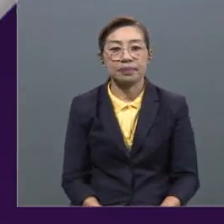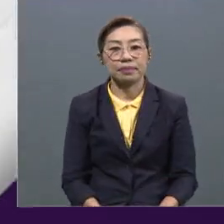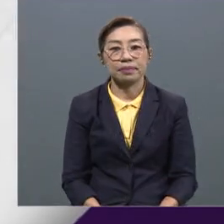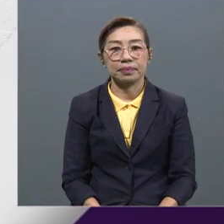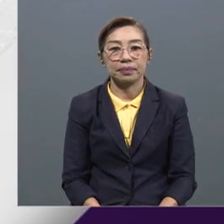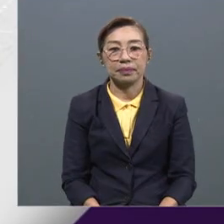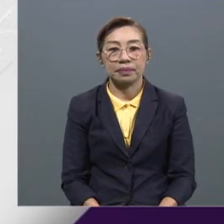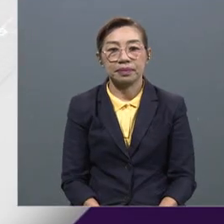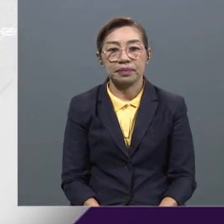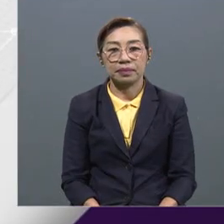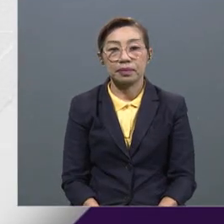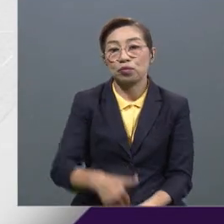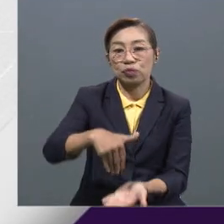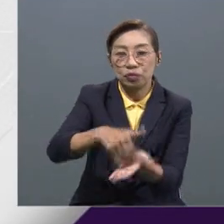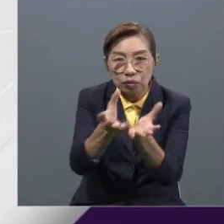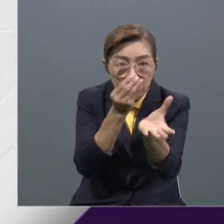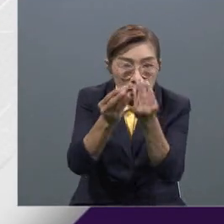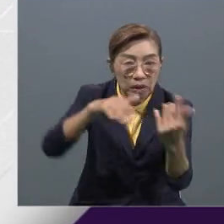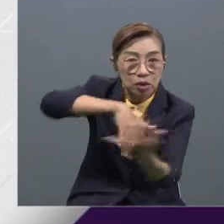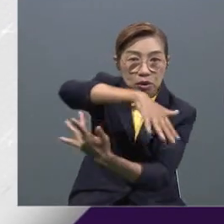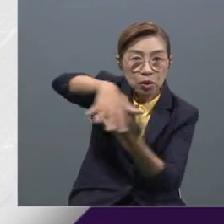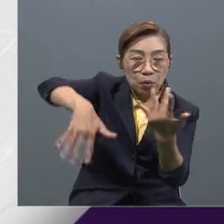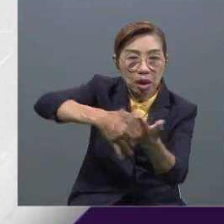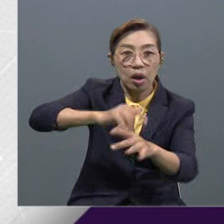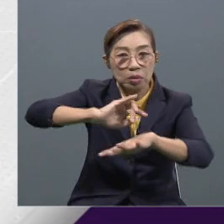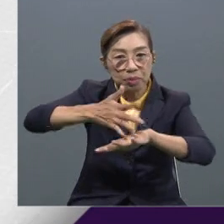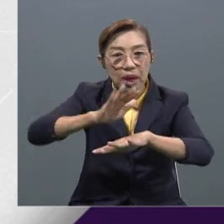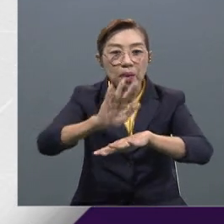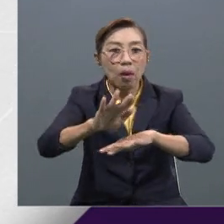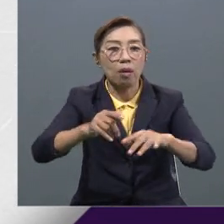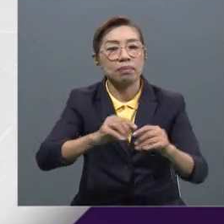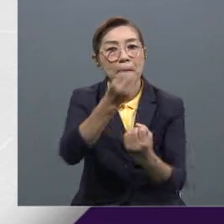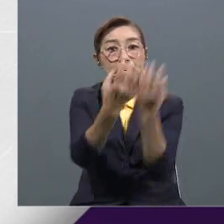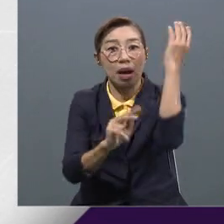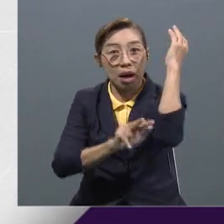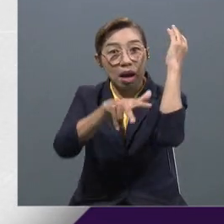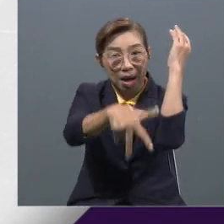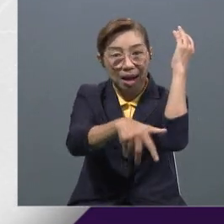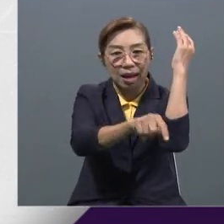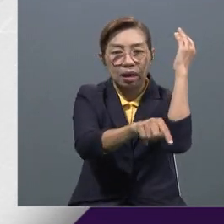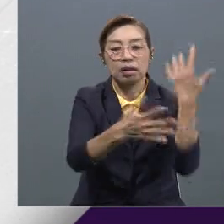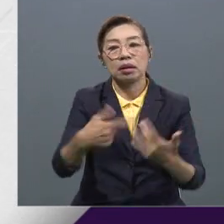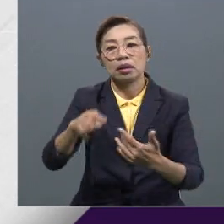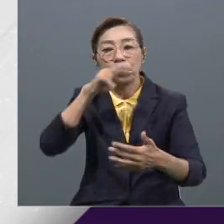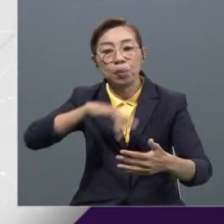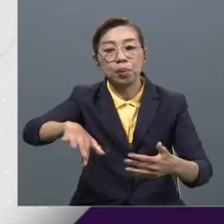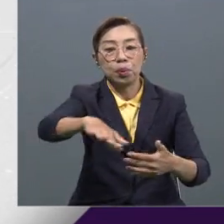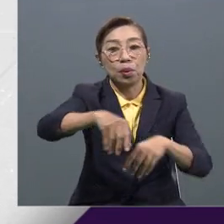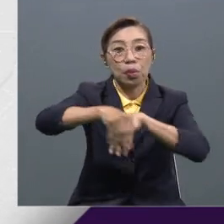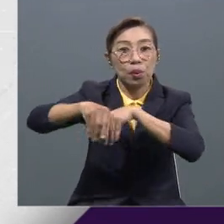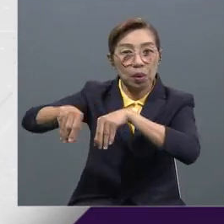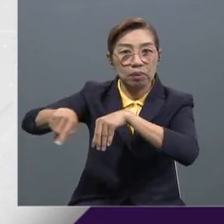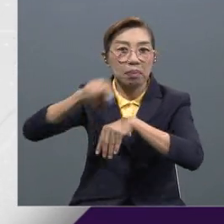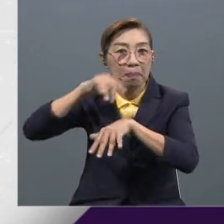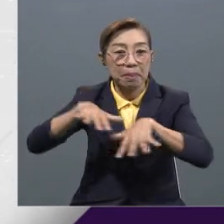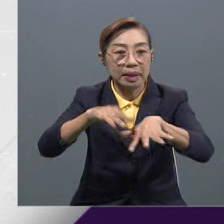ปราณบุรีศูนย์ศึกษาเรียนรู้ระบบนิเวศน์ป่าชัยเลนสิรินาถราชินีและองค์กรผู้ใช้น้ำเครือข่ายรักแม่